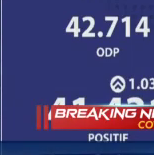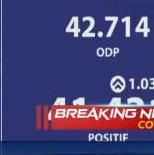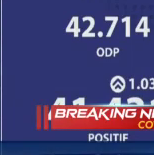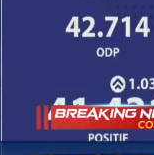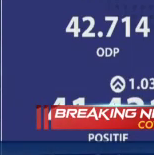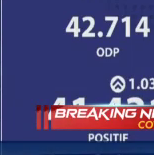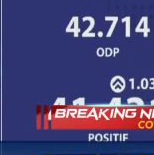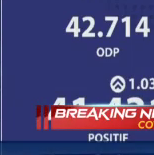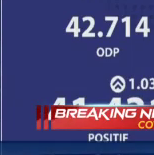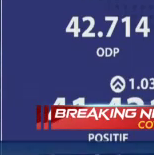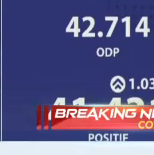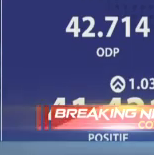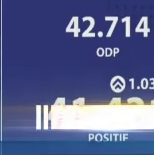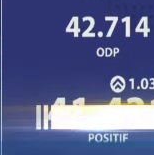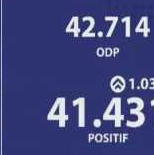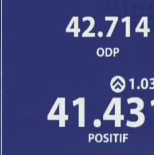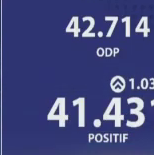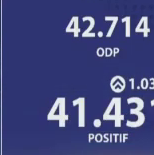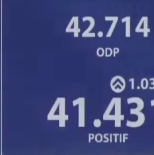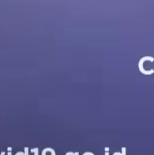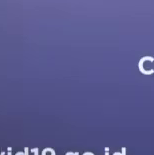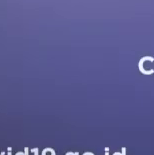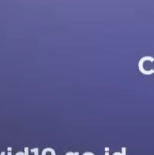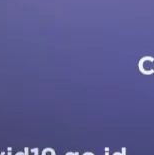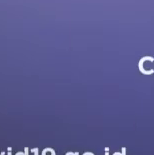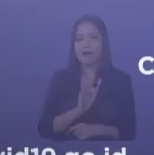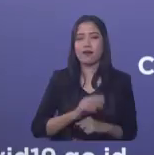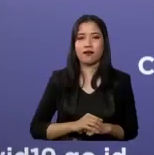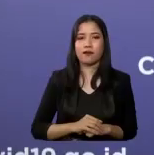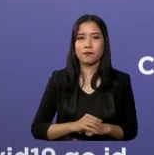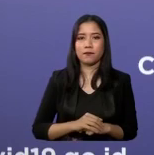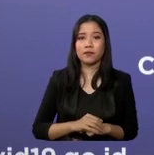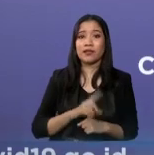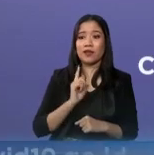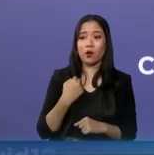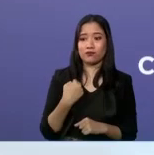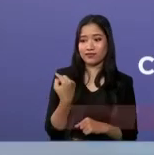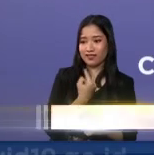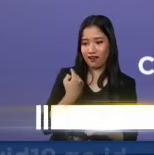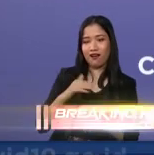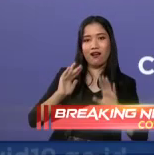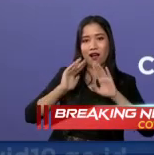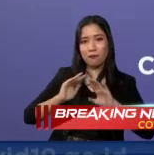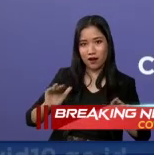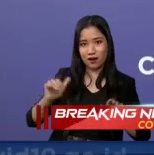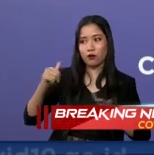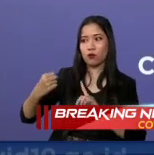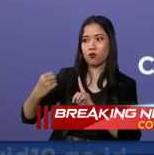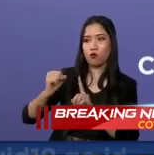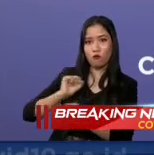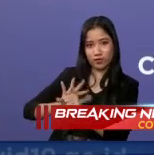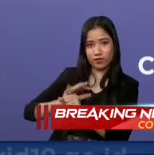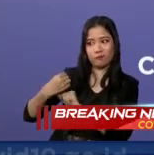tidak tertular dari covert 19 ini karena kalau kita aman dari covert 19 karena